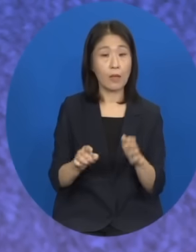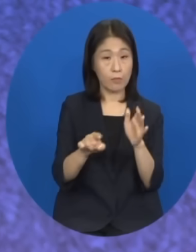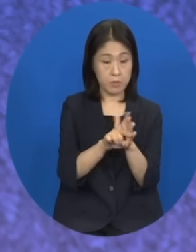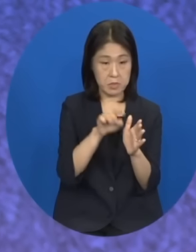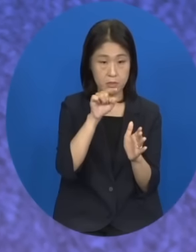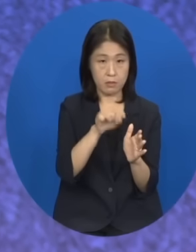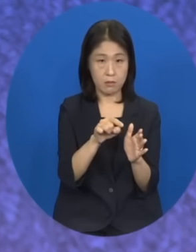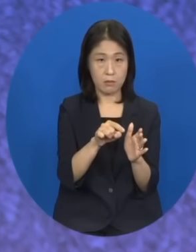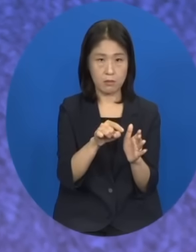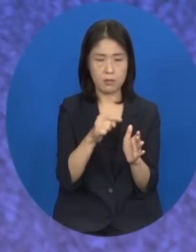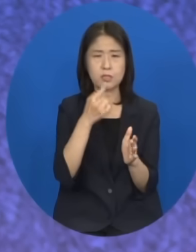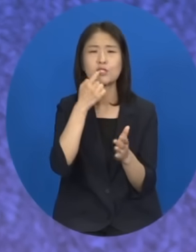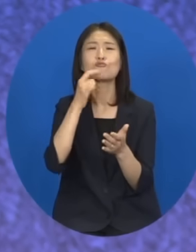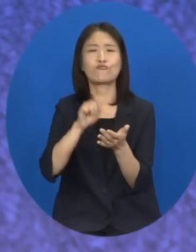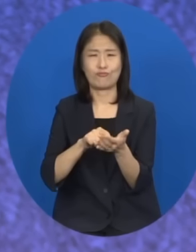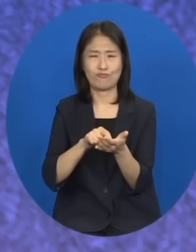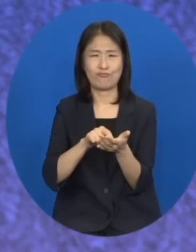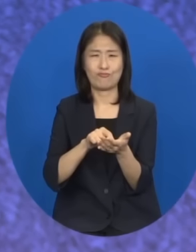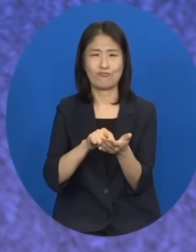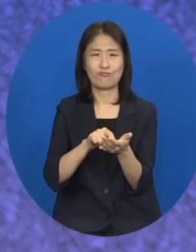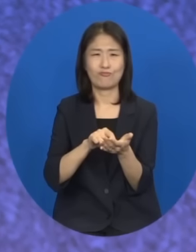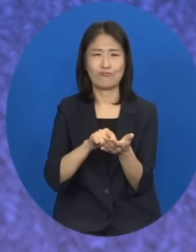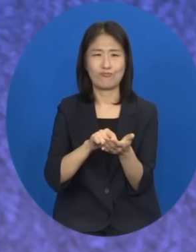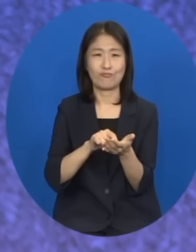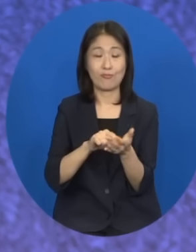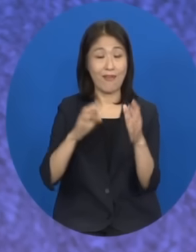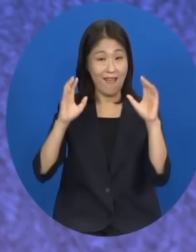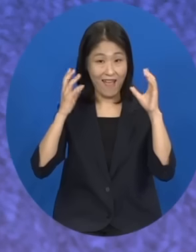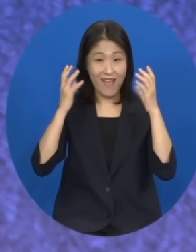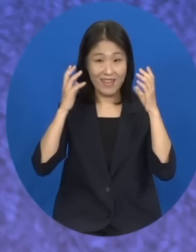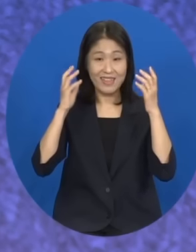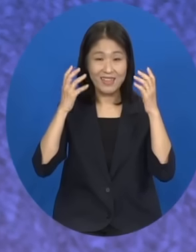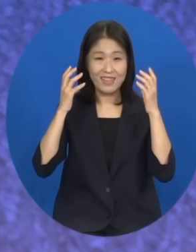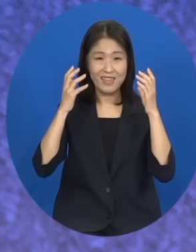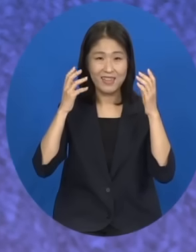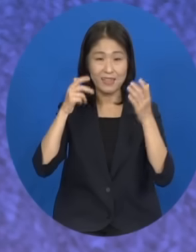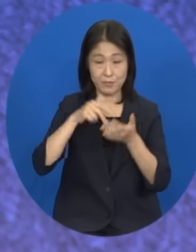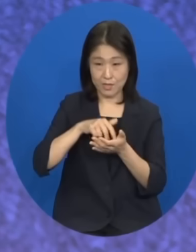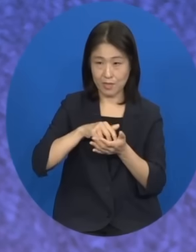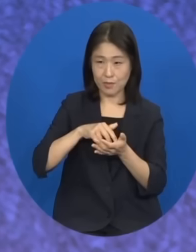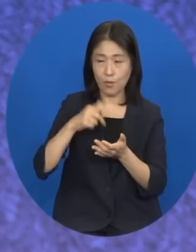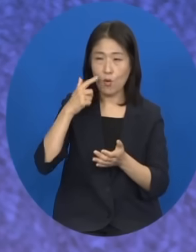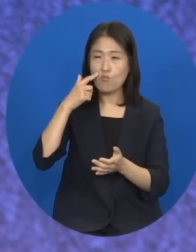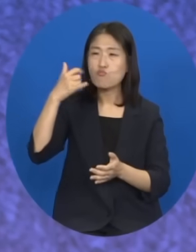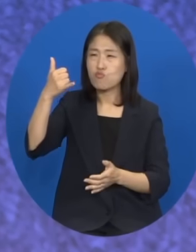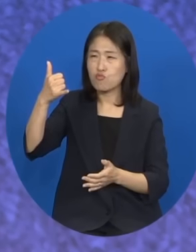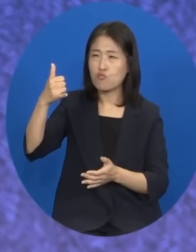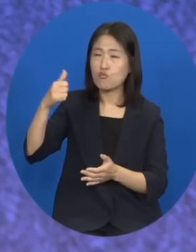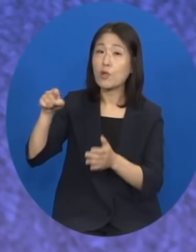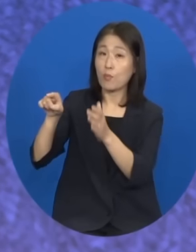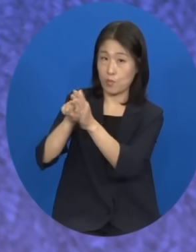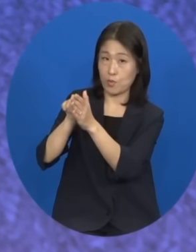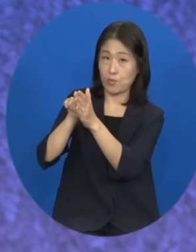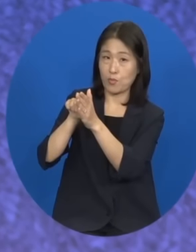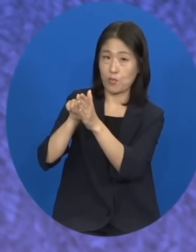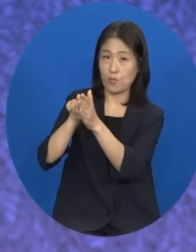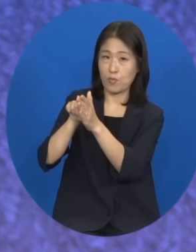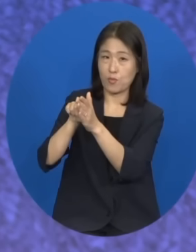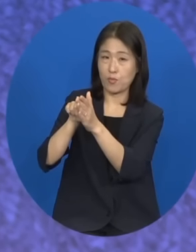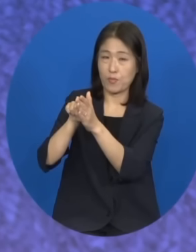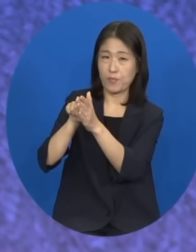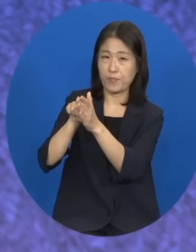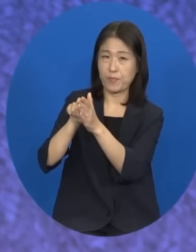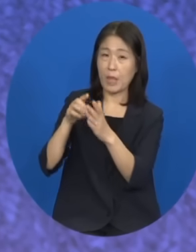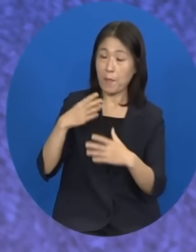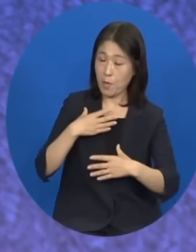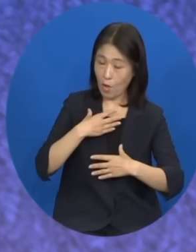얼마나 쉬운 일입니까? 어린 아기가 엄마 아빠를 믿고 그저 편안하게 엄마